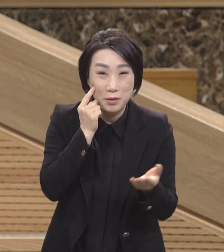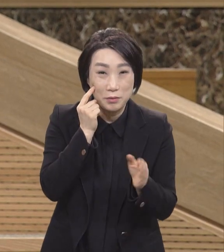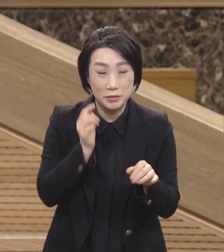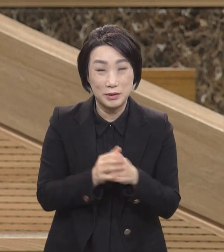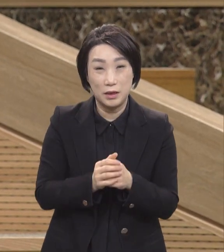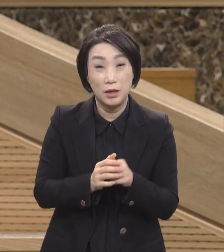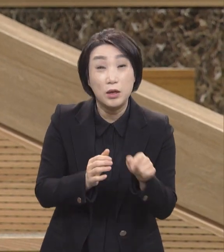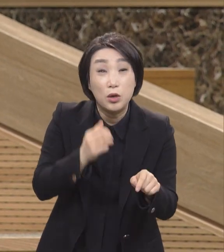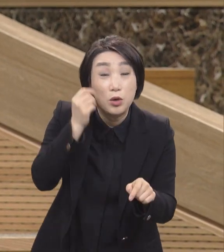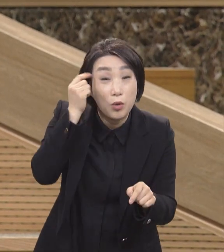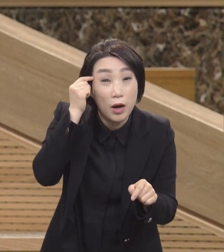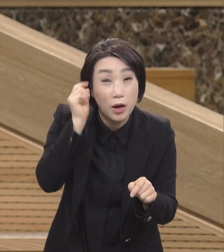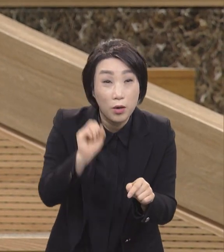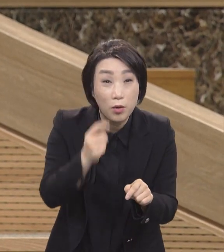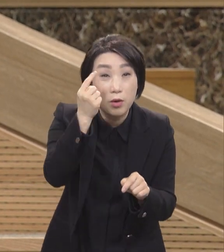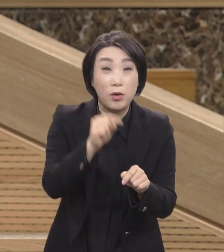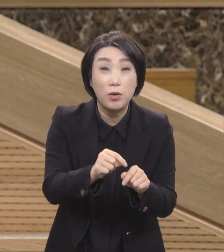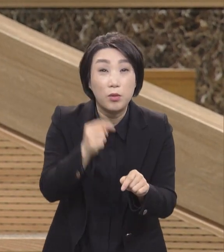누구